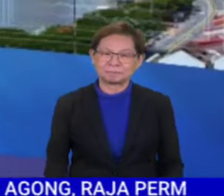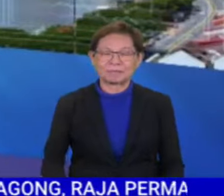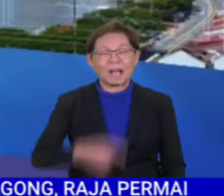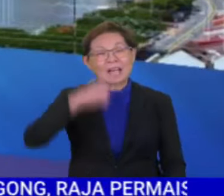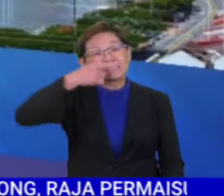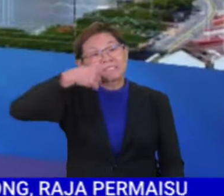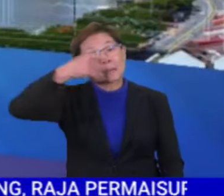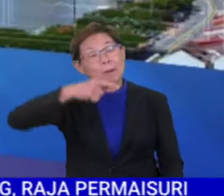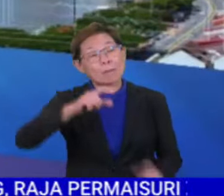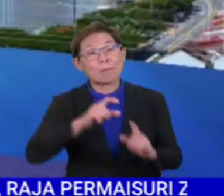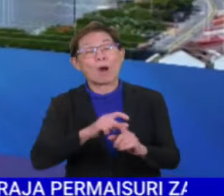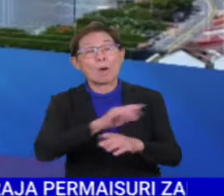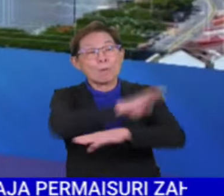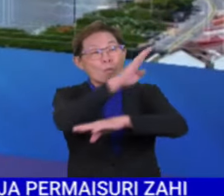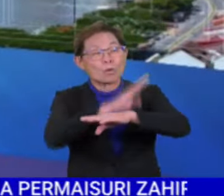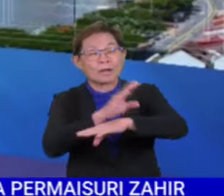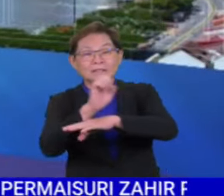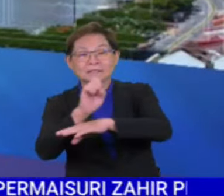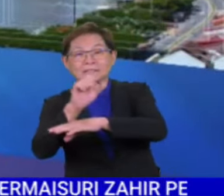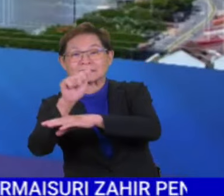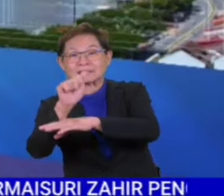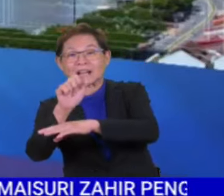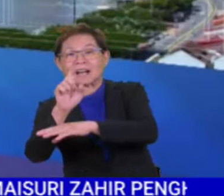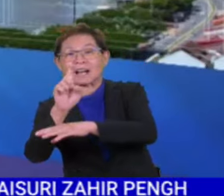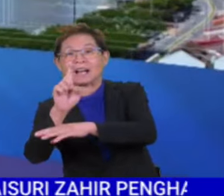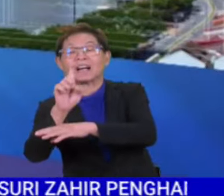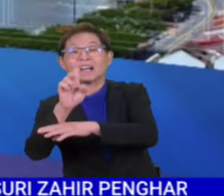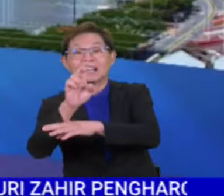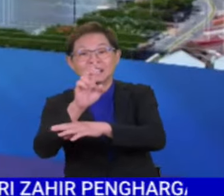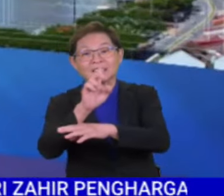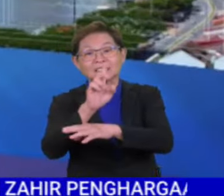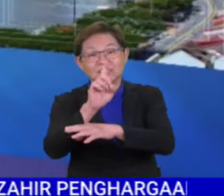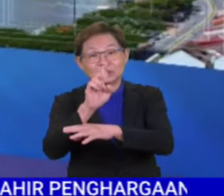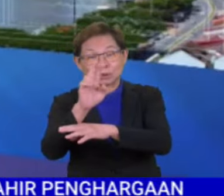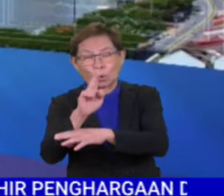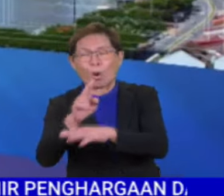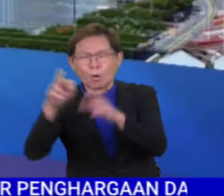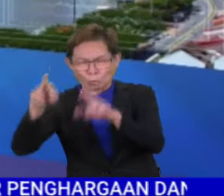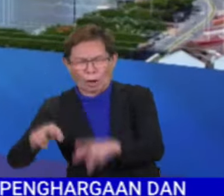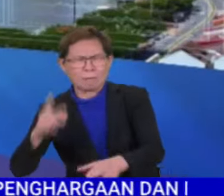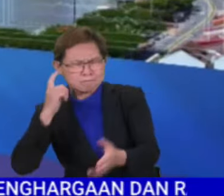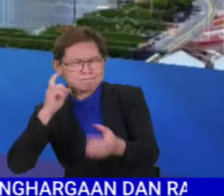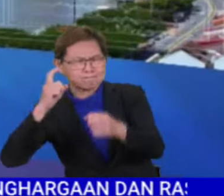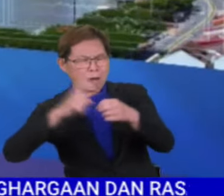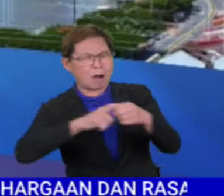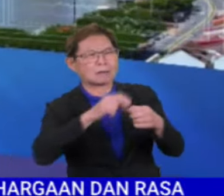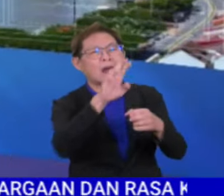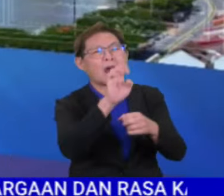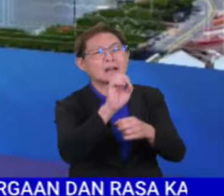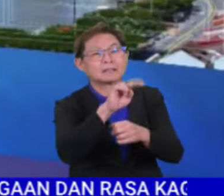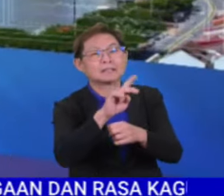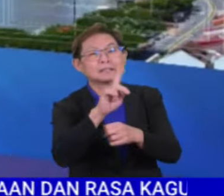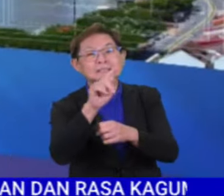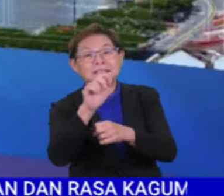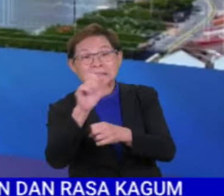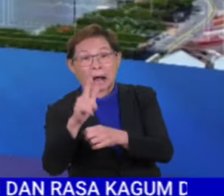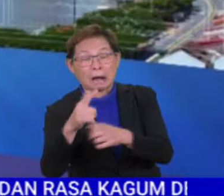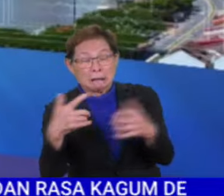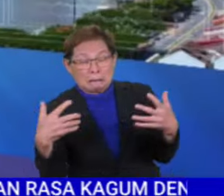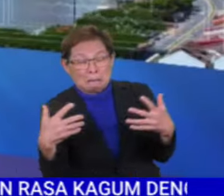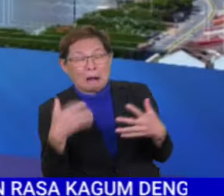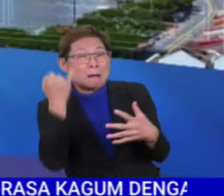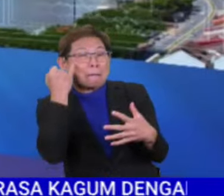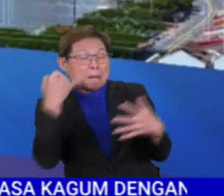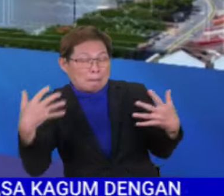Sebut sahaja Bukit Saduk di bahagian Betong, umum rakyat Sarawak mengetahui kaitannya dengan Rentap, pahlawan Iban yang sangat digeruni pada